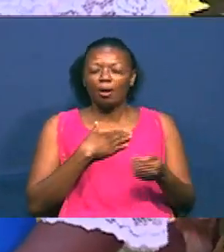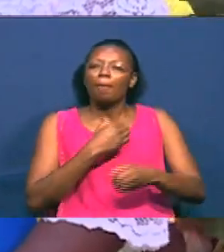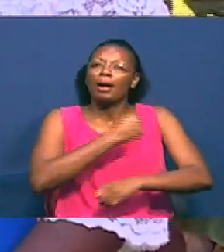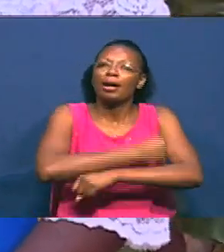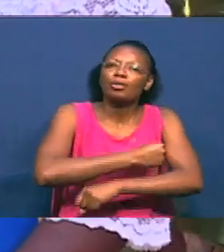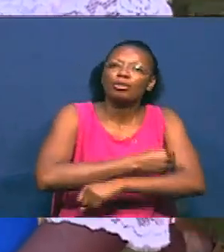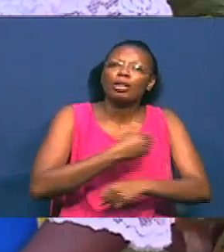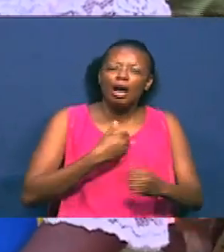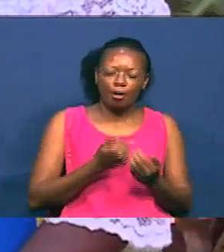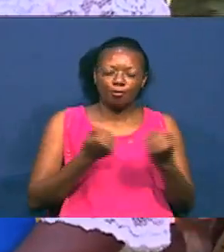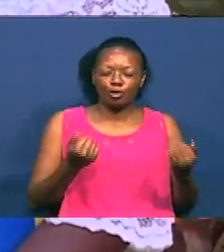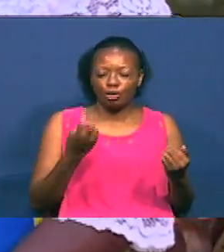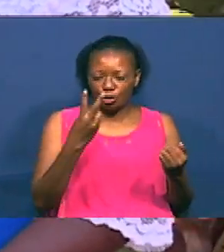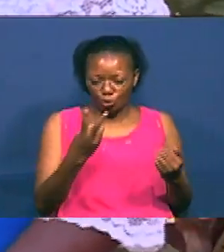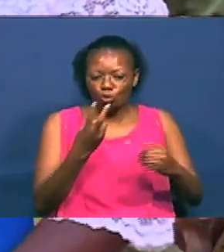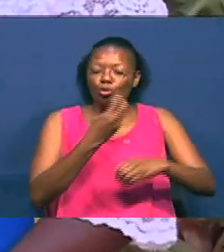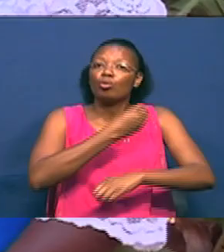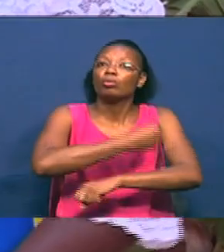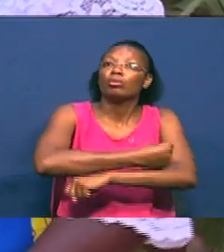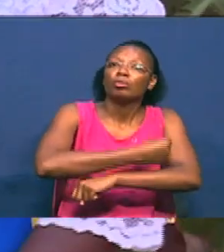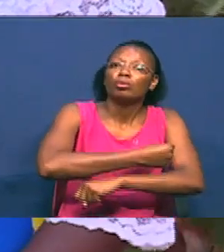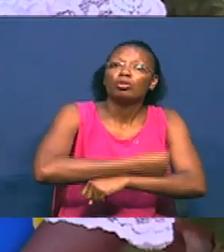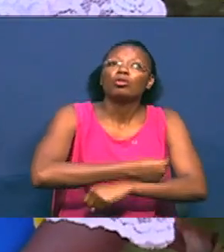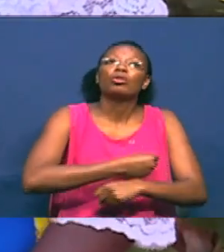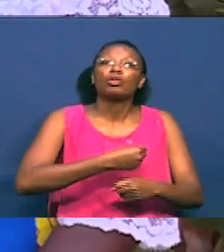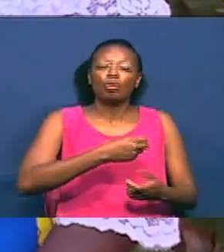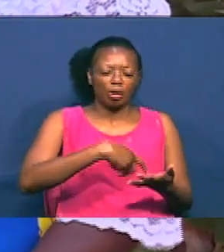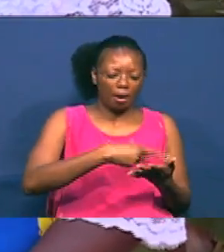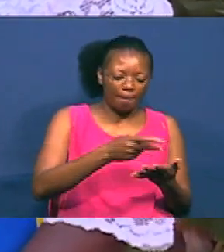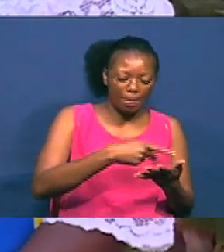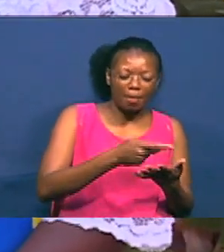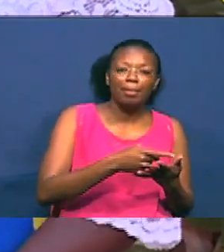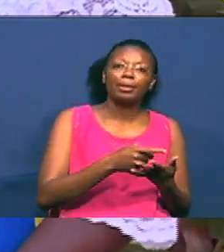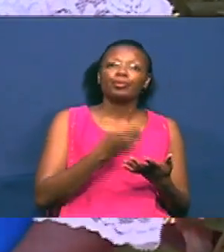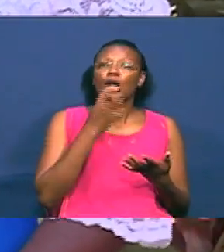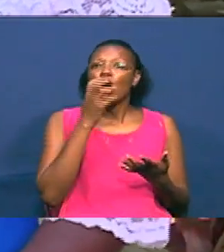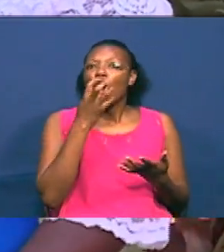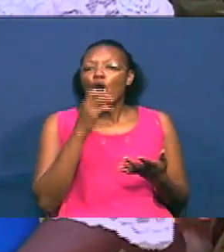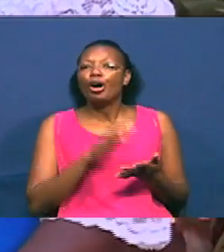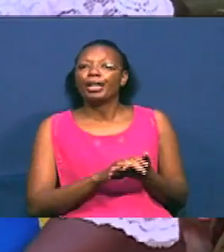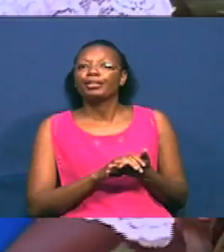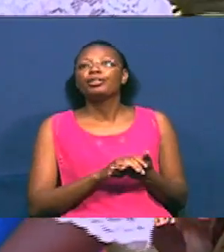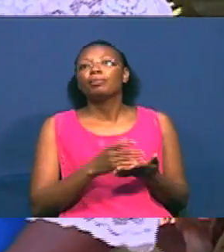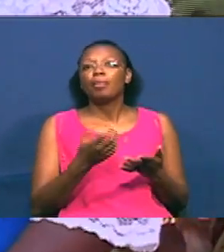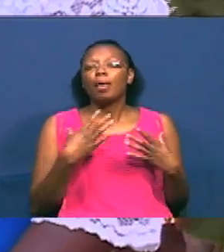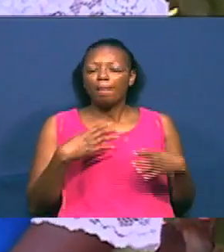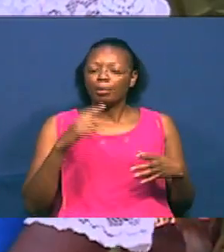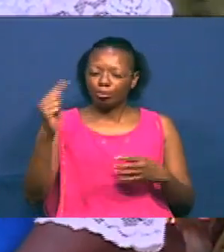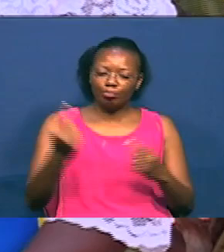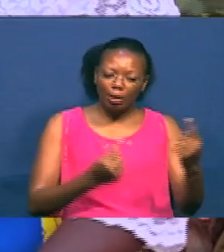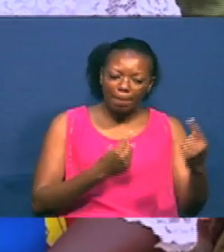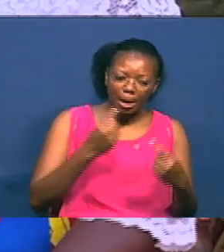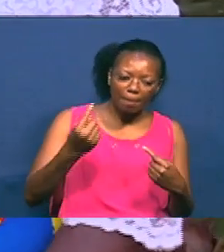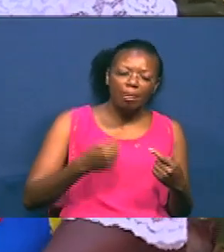wangu, niko na watoto wawili ambao wako shule, ninawalipia. Machungwa pia wanakuja wananunua